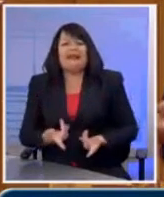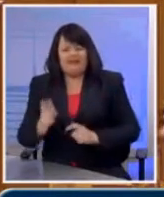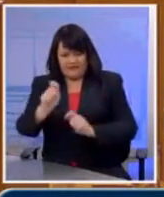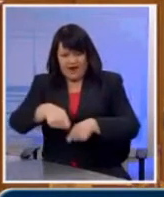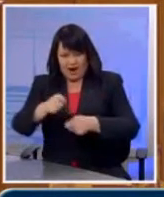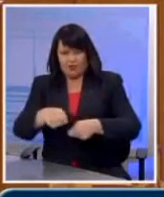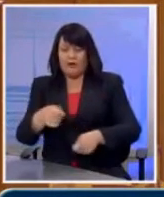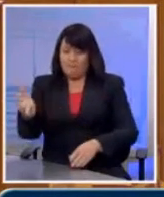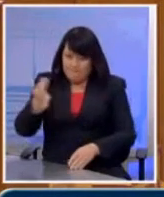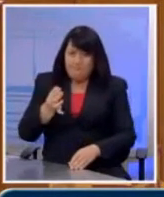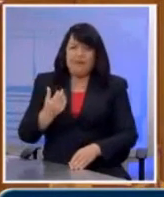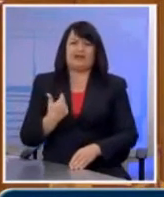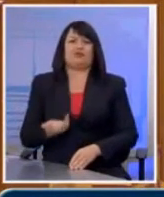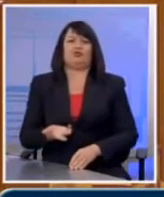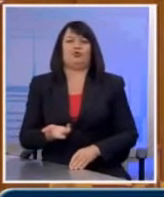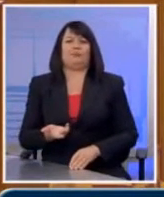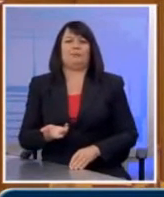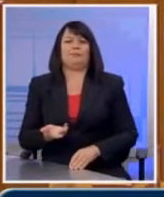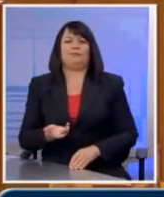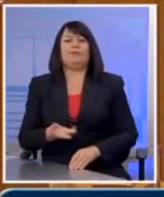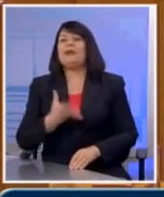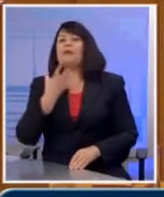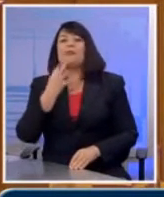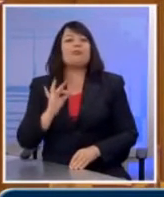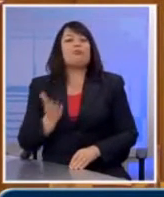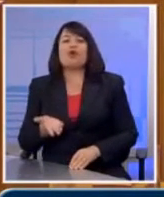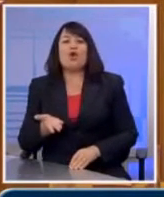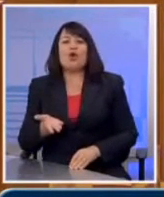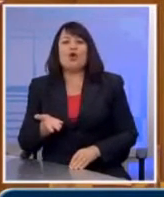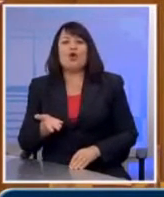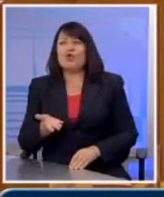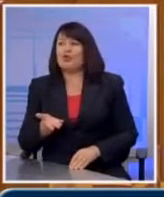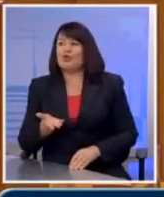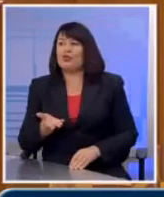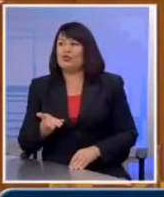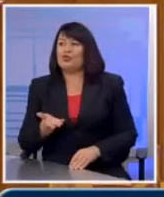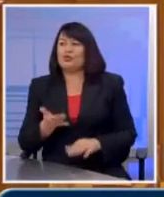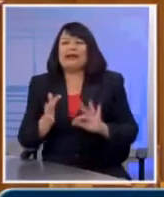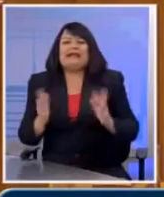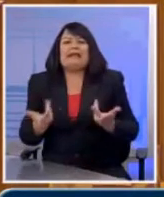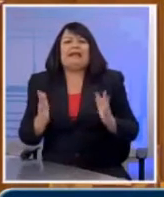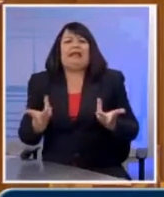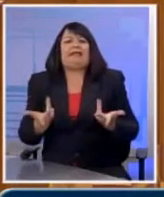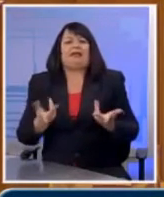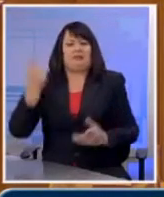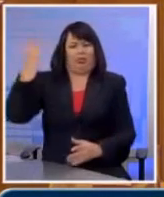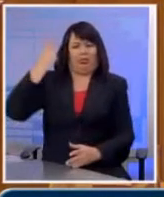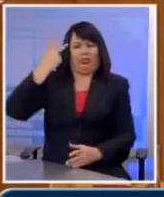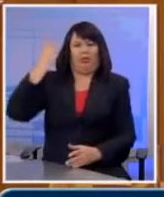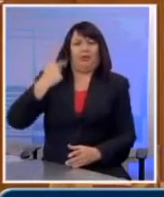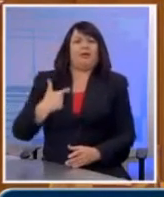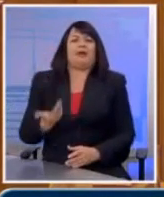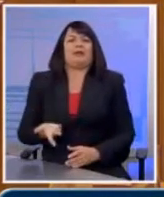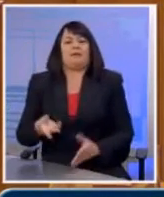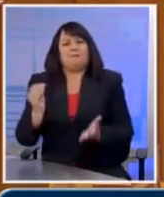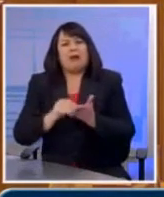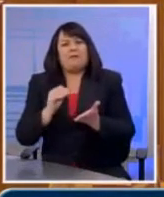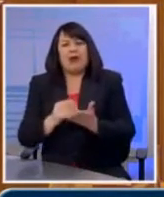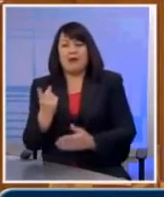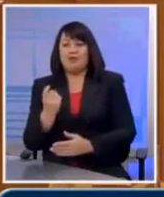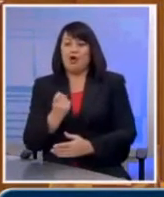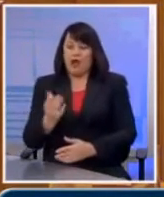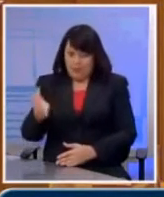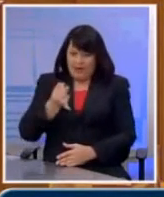πείτε μας για ποιο γεγονός, μας καταγγέλλετε. Σας έχουμε επανειλημμένα